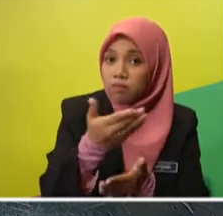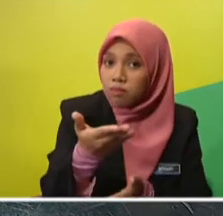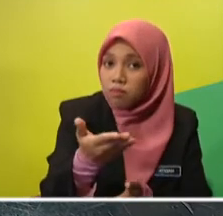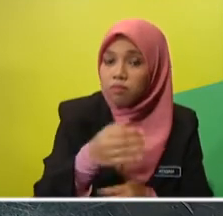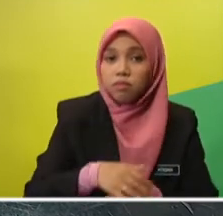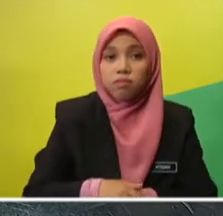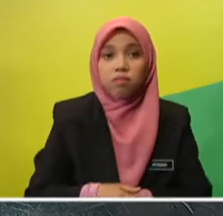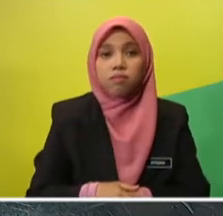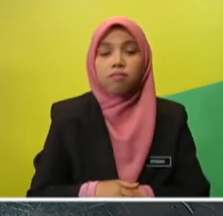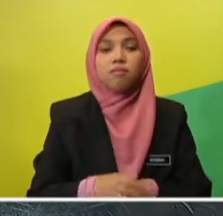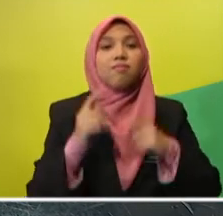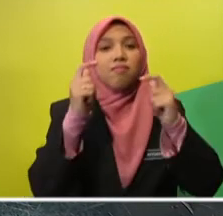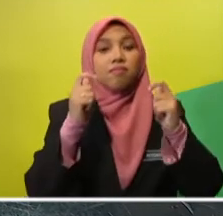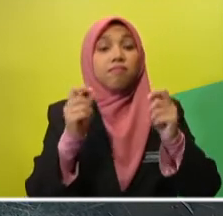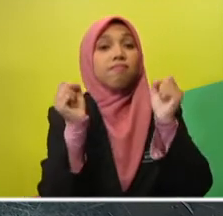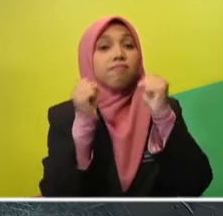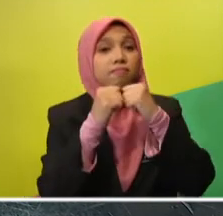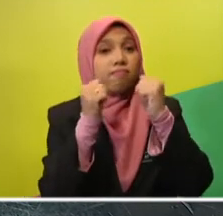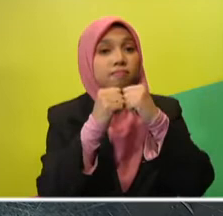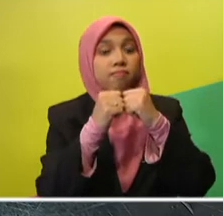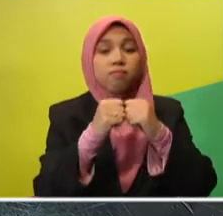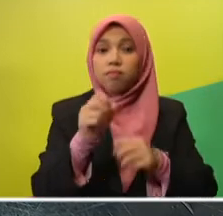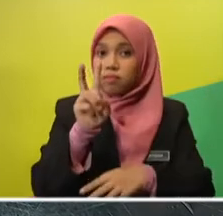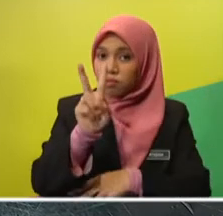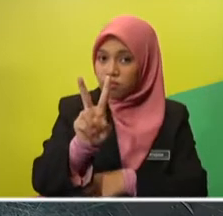Itu merupakan teknik sapaan. Yang kedua tadi,